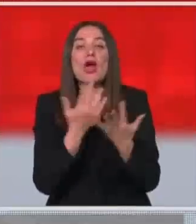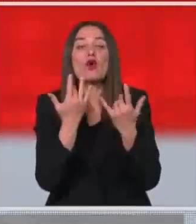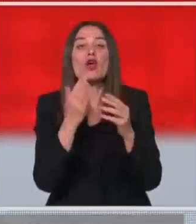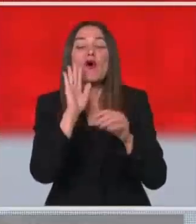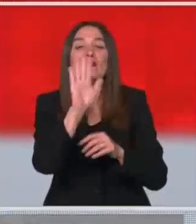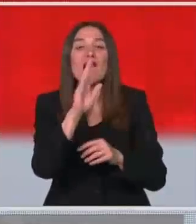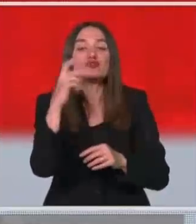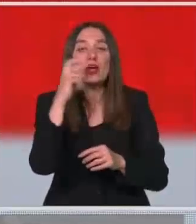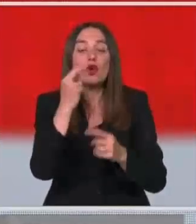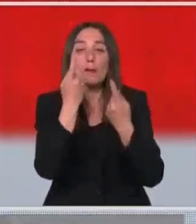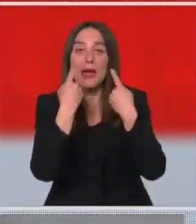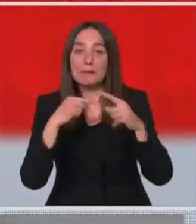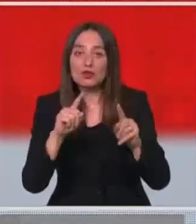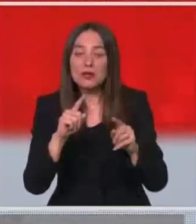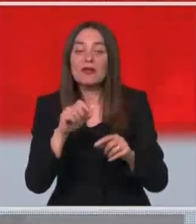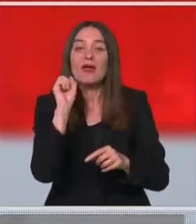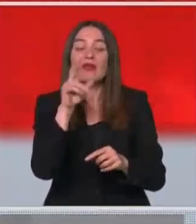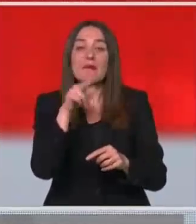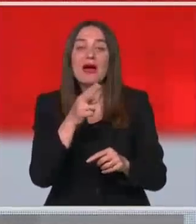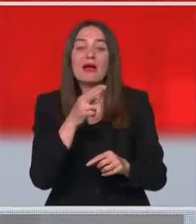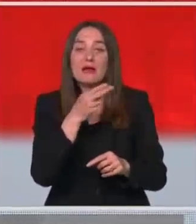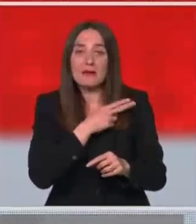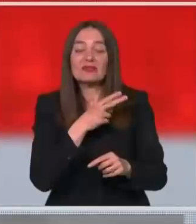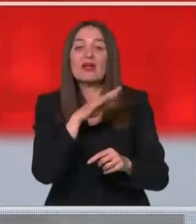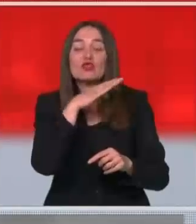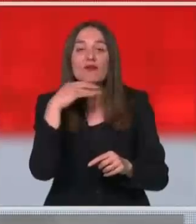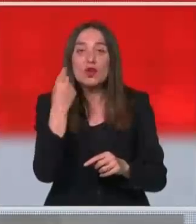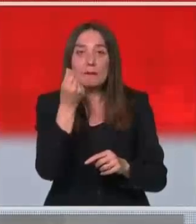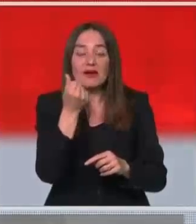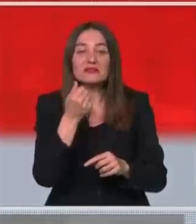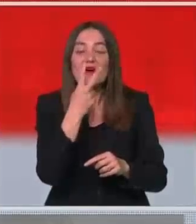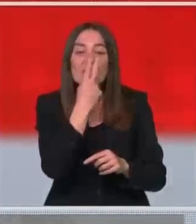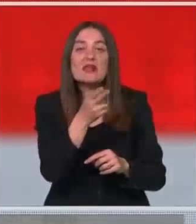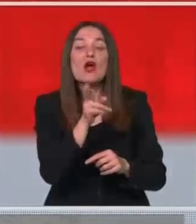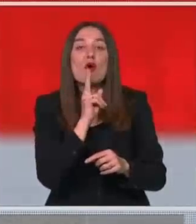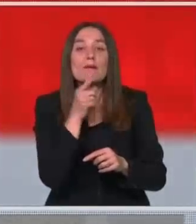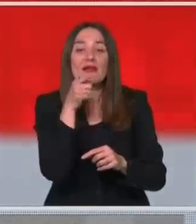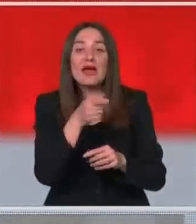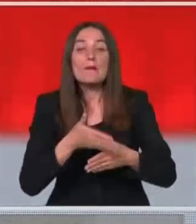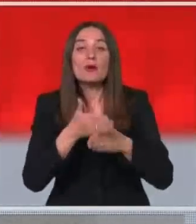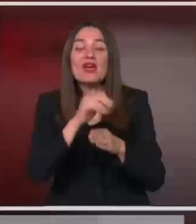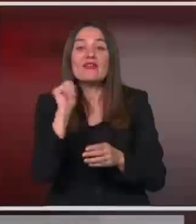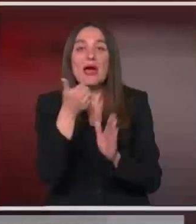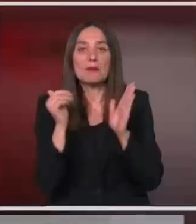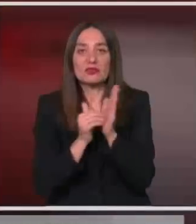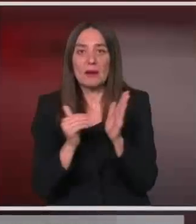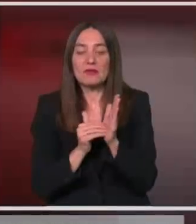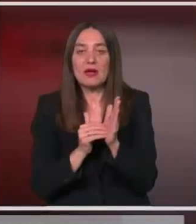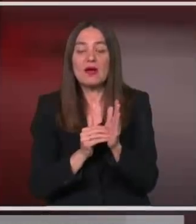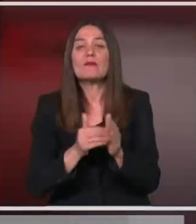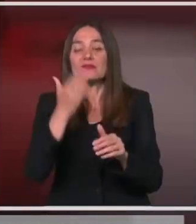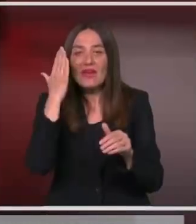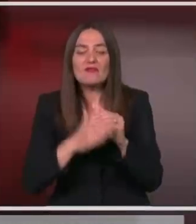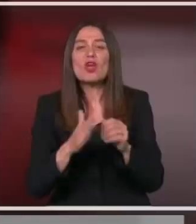je vaša ekonomija posebna, da imate dovoljno novca i da vidite kome je ta vaša pomoć najpotrebnija.